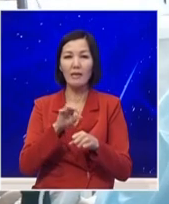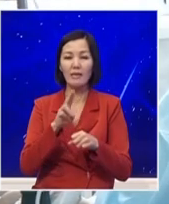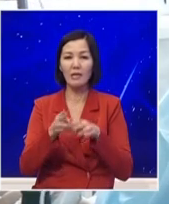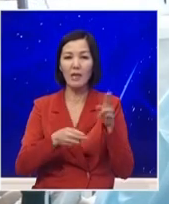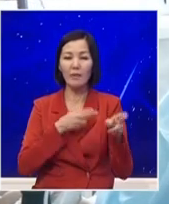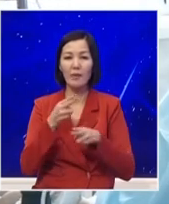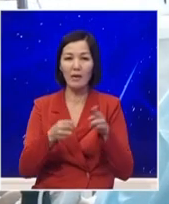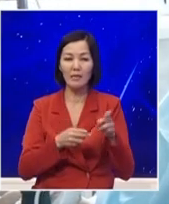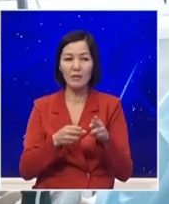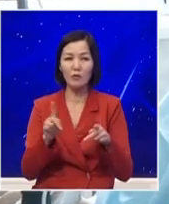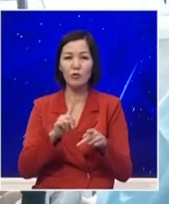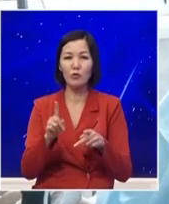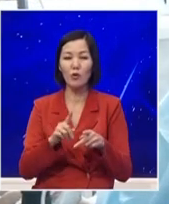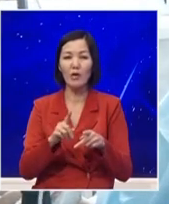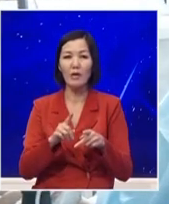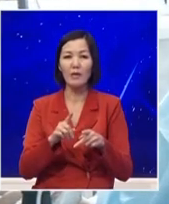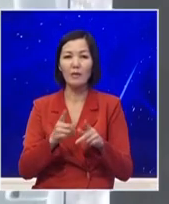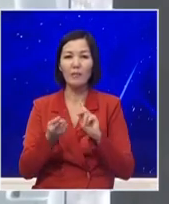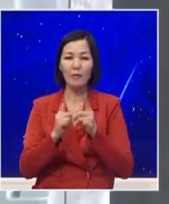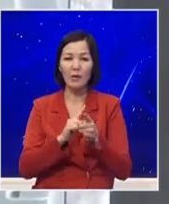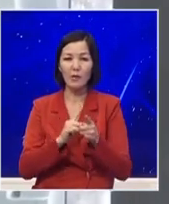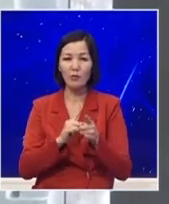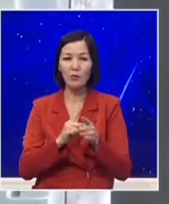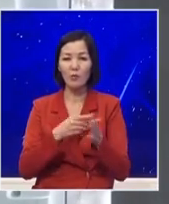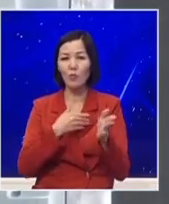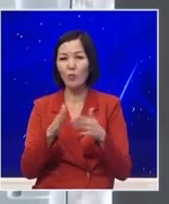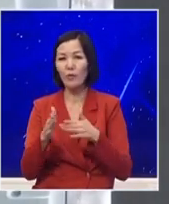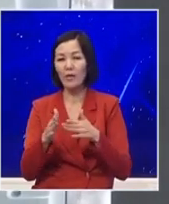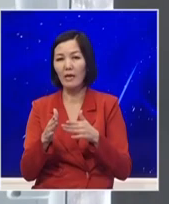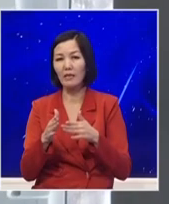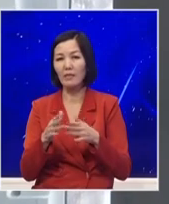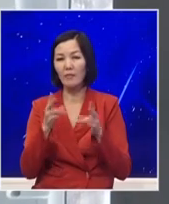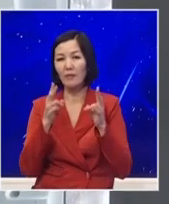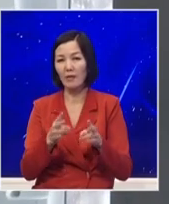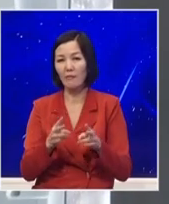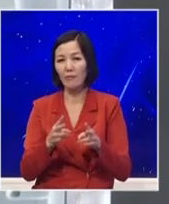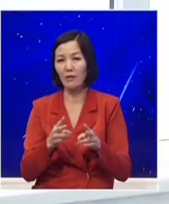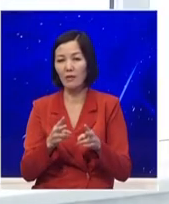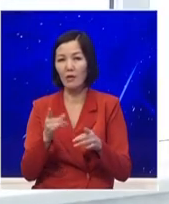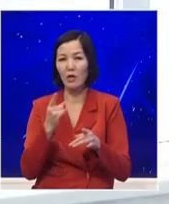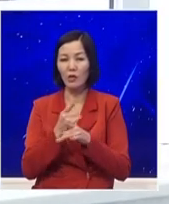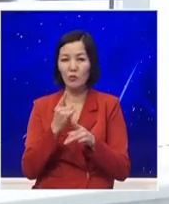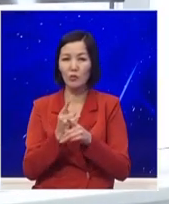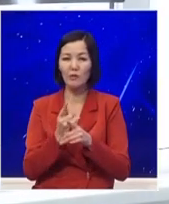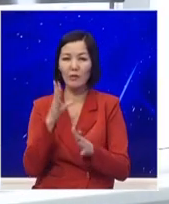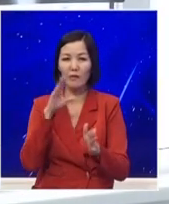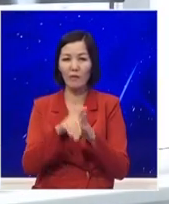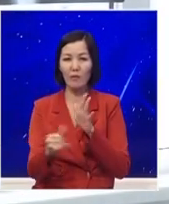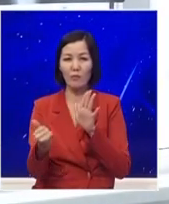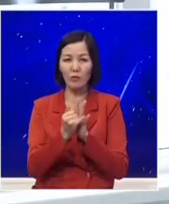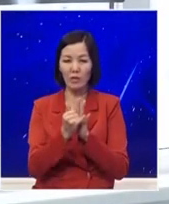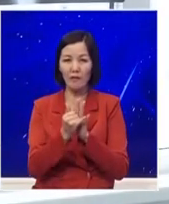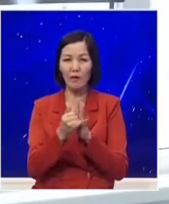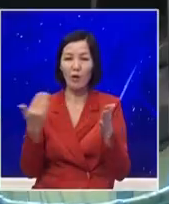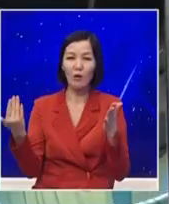операции заключается в том, что специалисты меняют пораженный заболеванием или травмированный сустав на искусственный. Как отмечают эксперты,